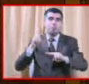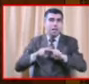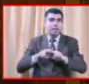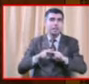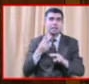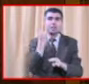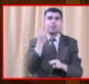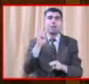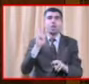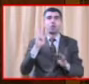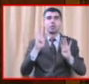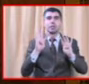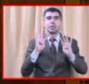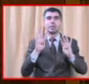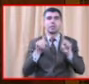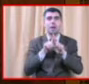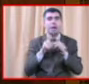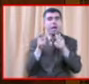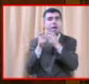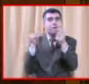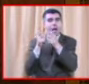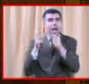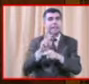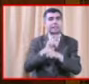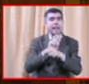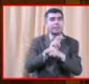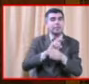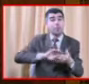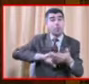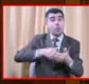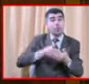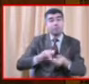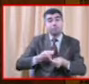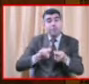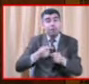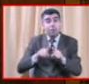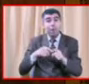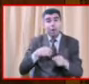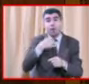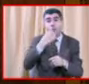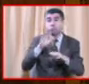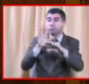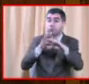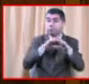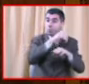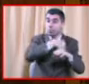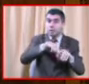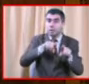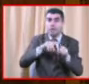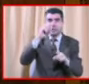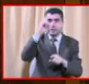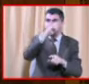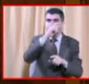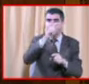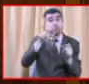واحد كلهم ديال النقل تقريبا العمومي، هادو كنتوجه لهم بصفة خاصة باش كنقول لهم ما تخاطروش بالحياة